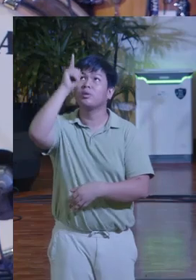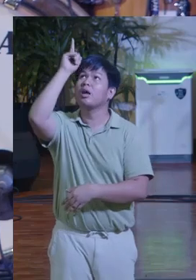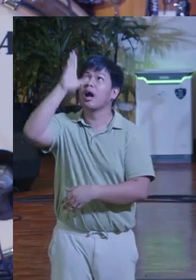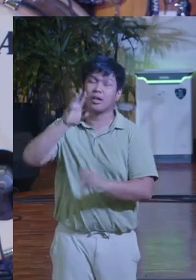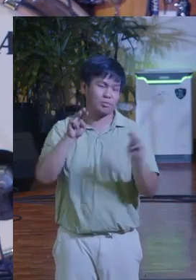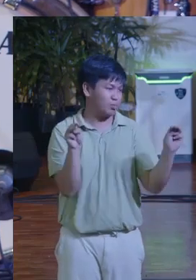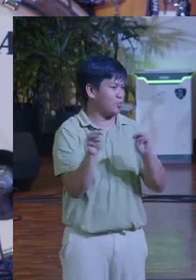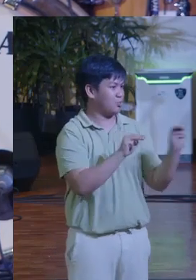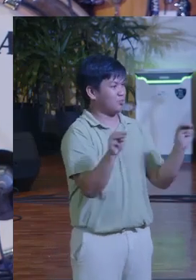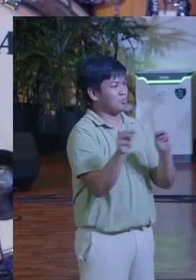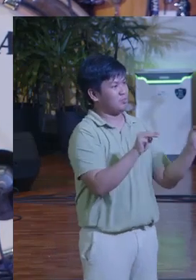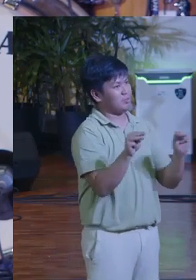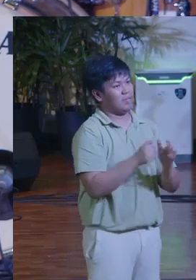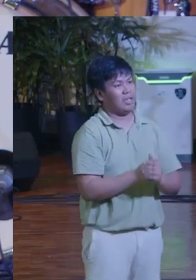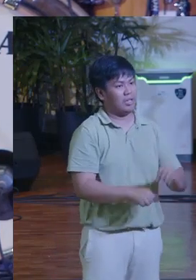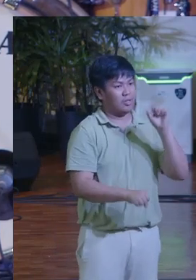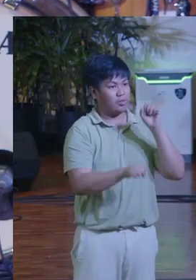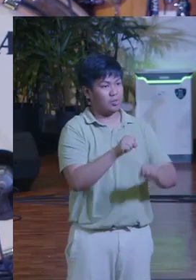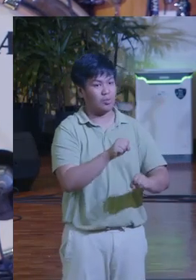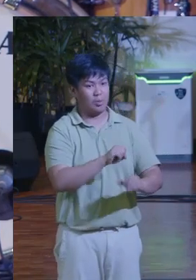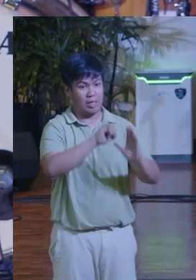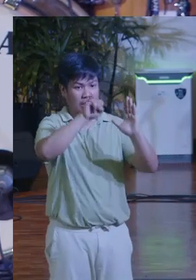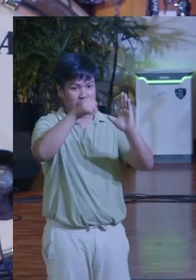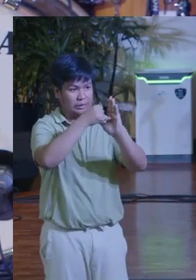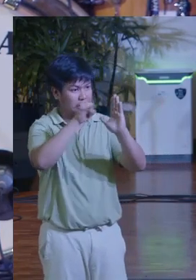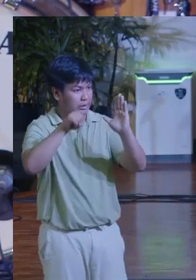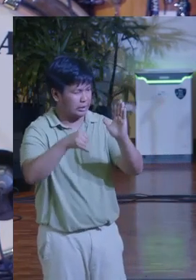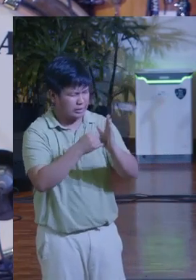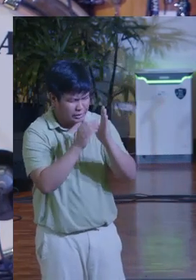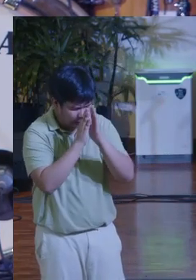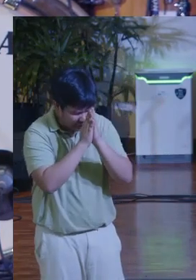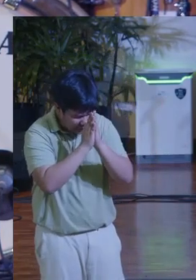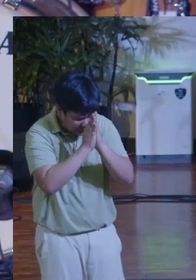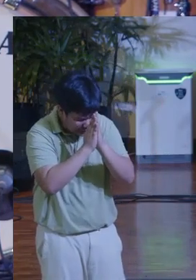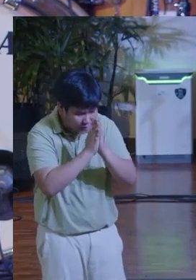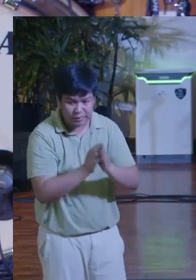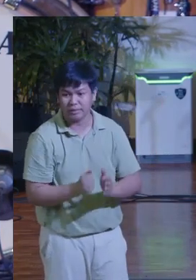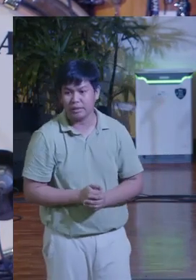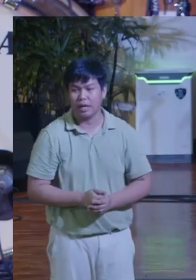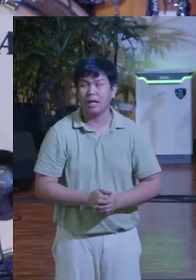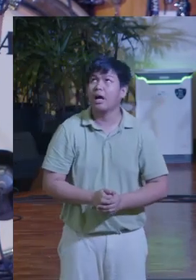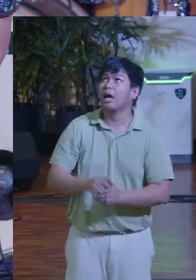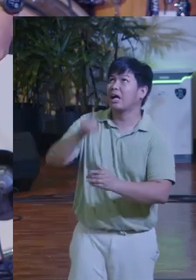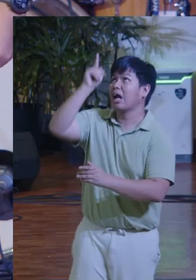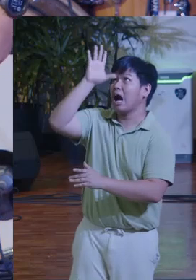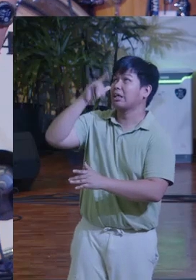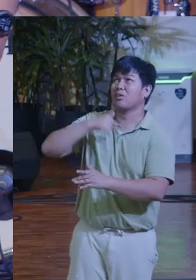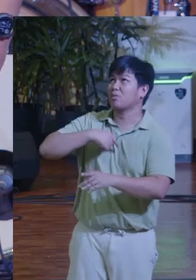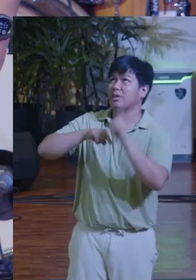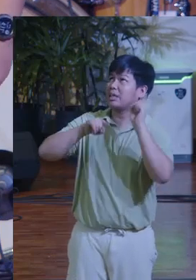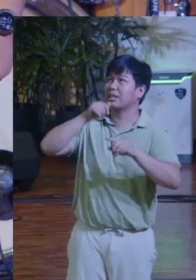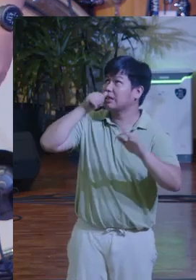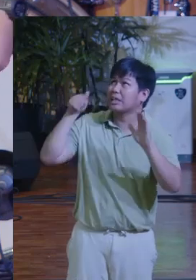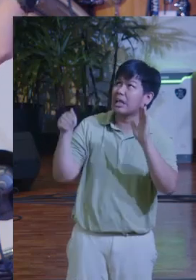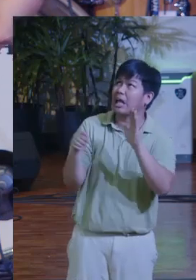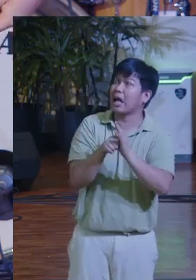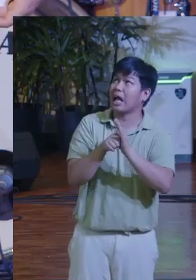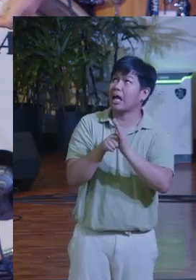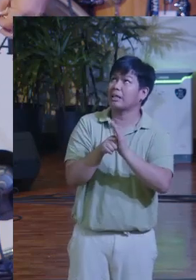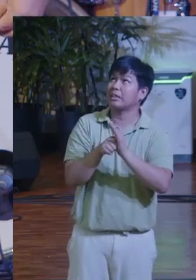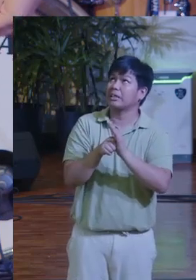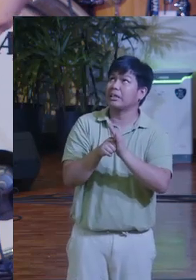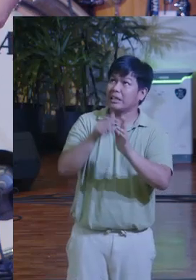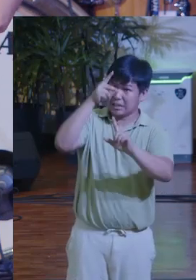Diyos. So siya siguro ay nanalangin. Hindi ko na pwedeng itago itong baby na to. 3 months na.